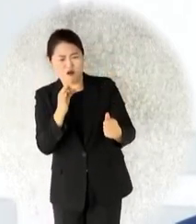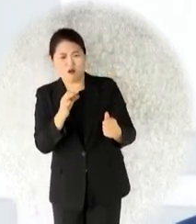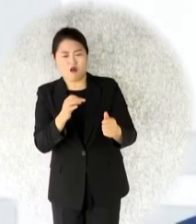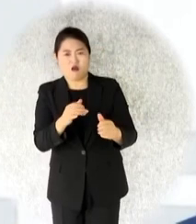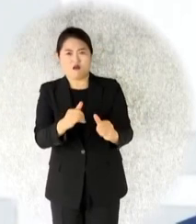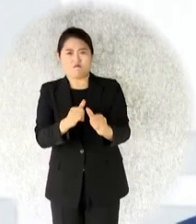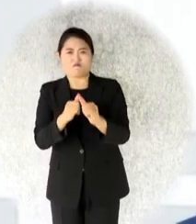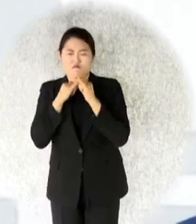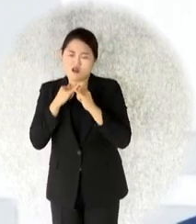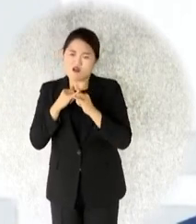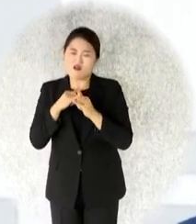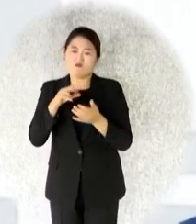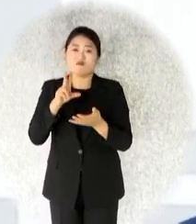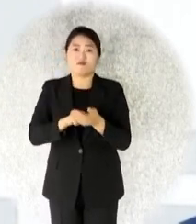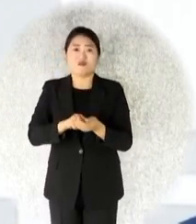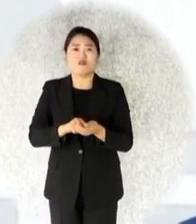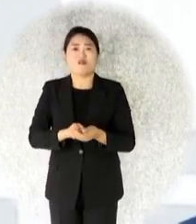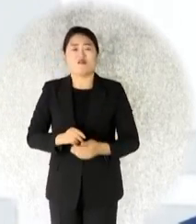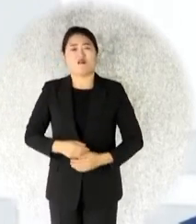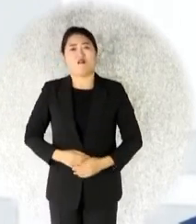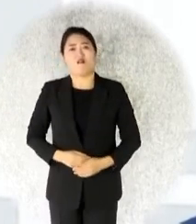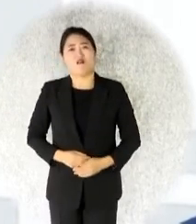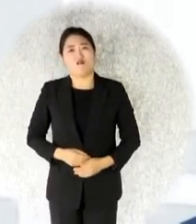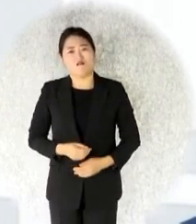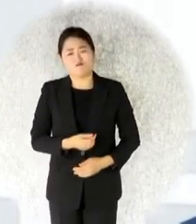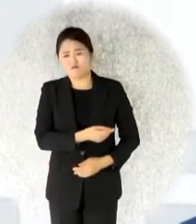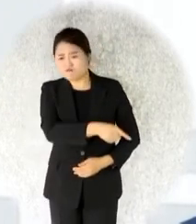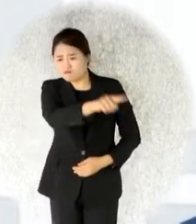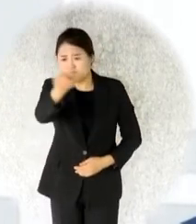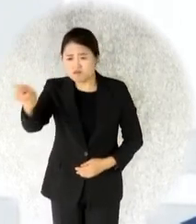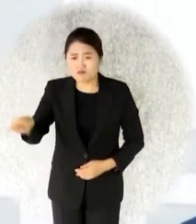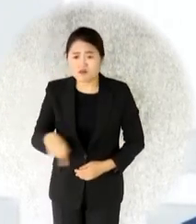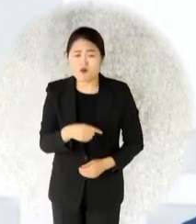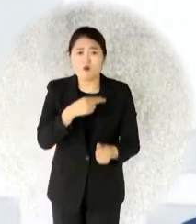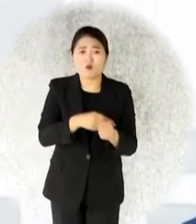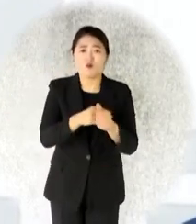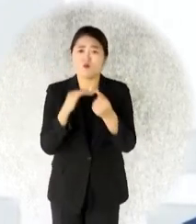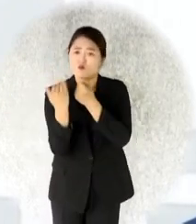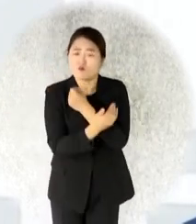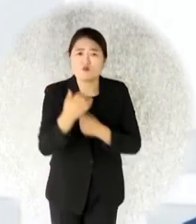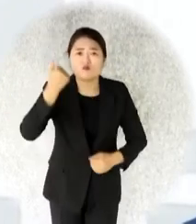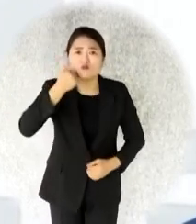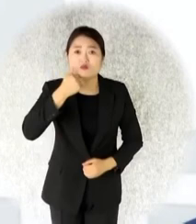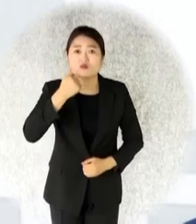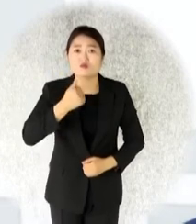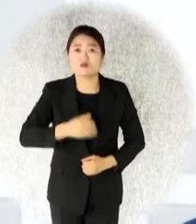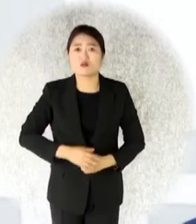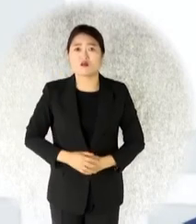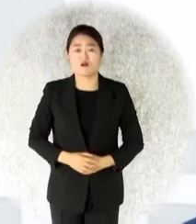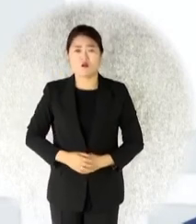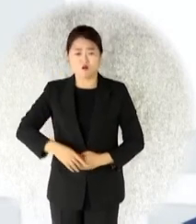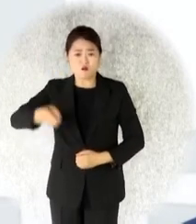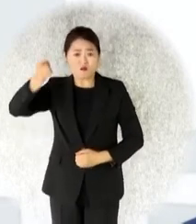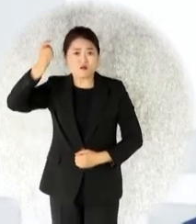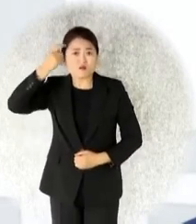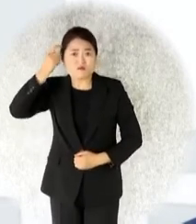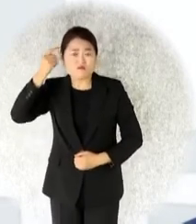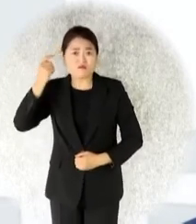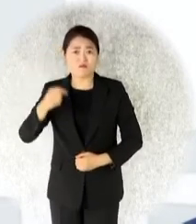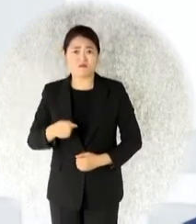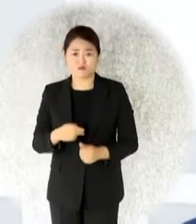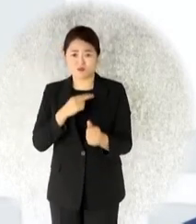극단적 선택 누가 교사를 보호했나요 왜 아무도 멈추질